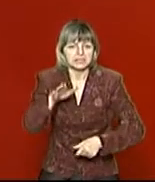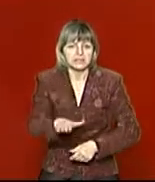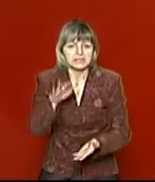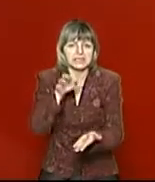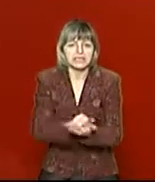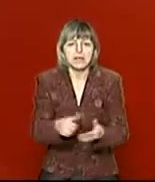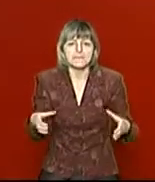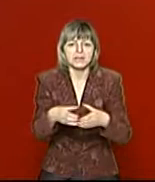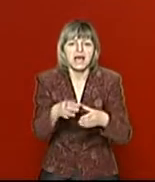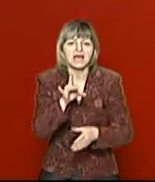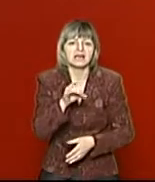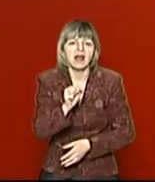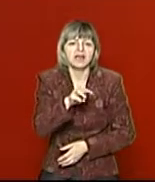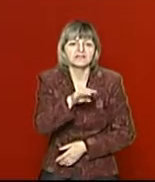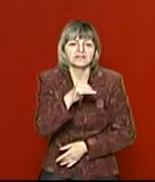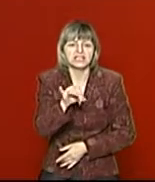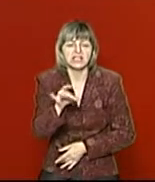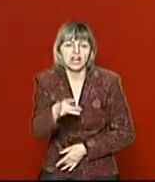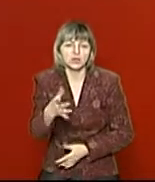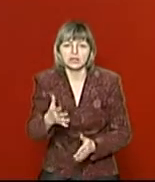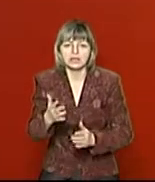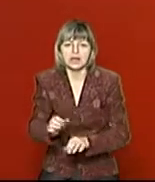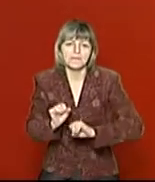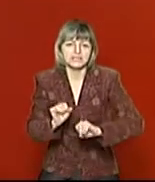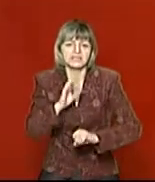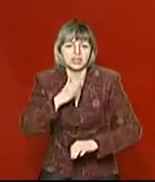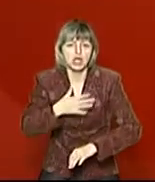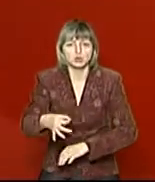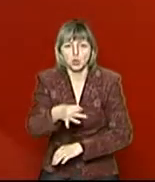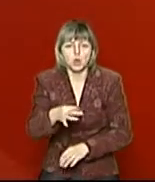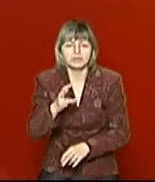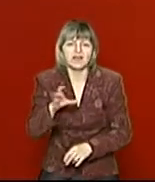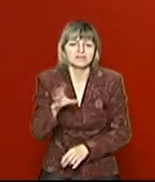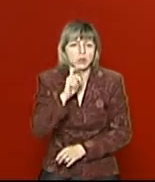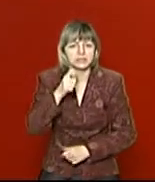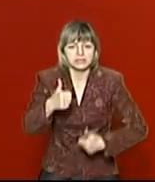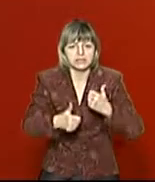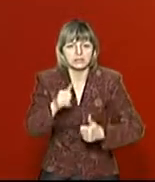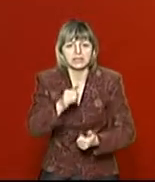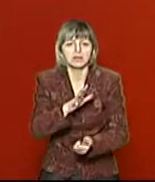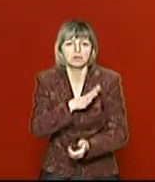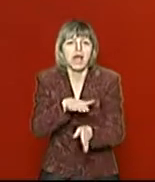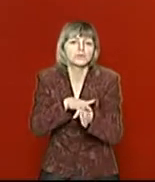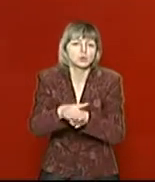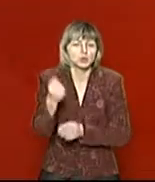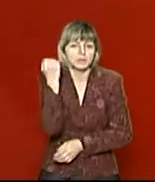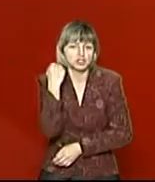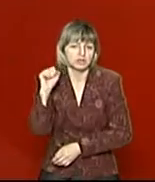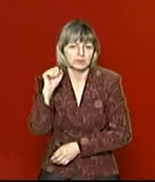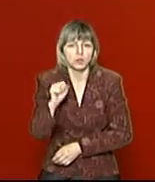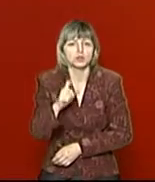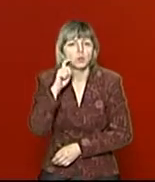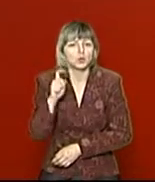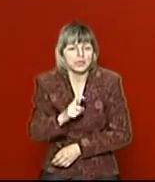зайняла бригада із Ратнівського району, яка представляла нашу область на всеукраїнських змаганнях і стала абсолютним чемпіоном